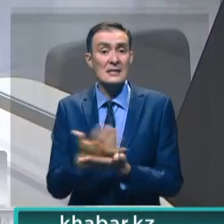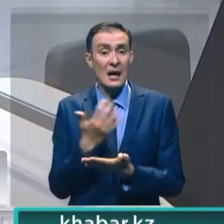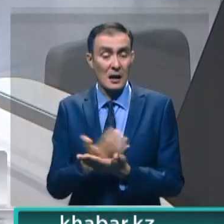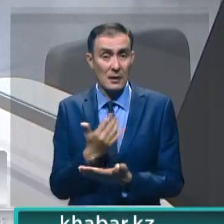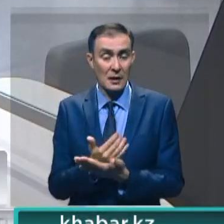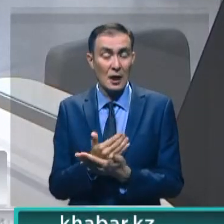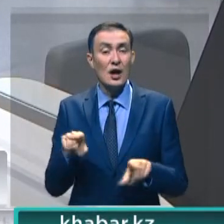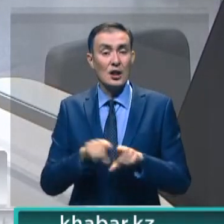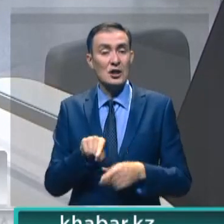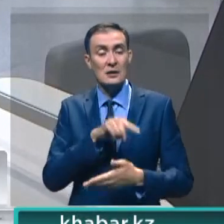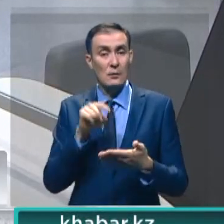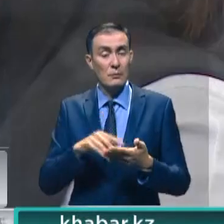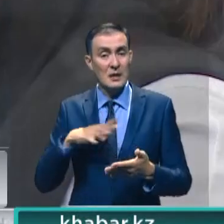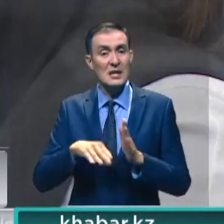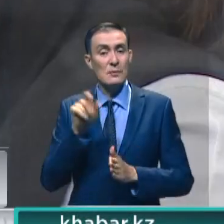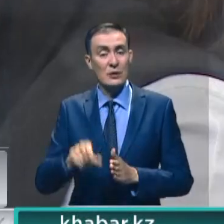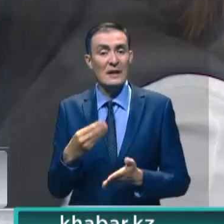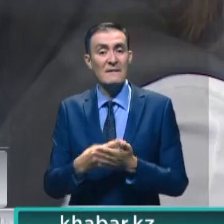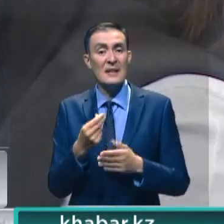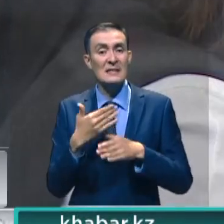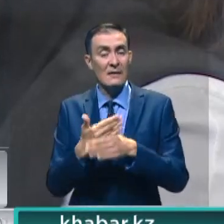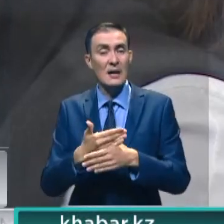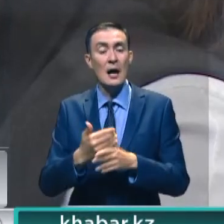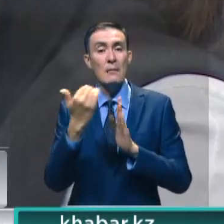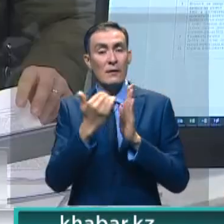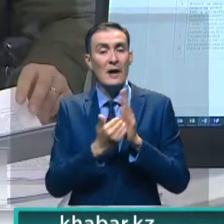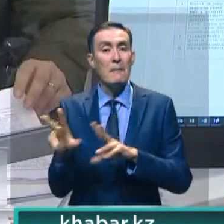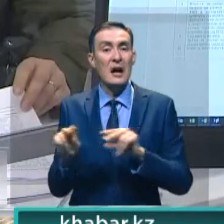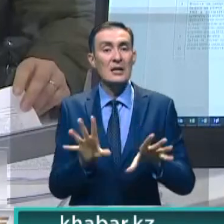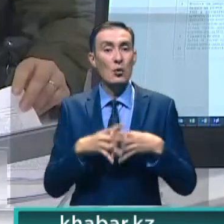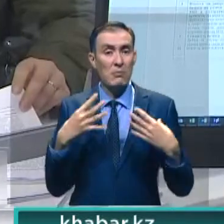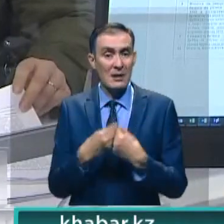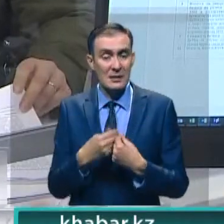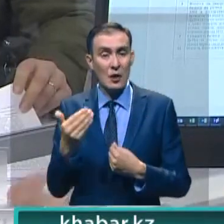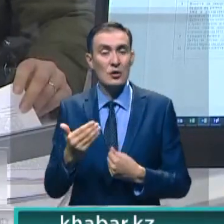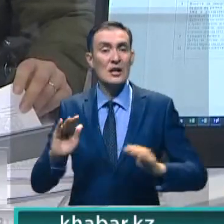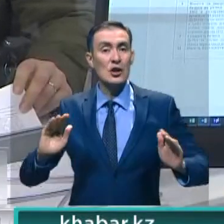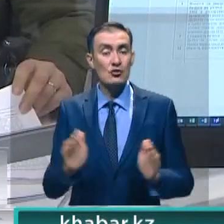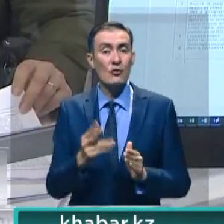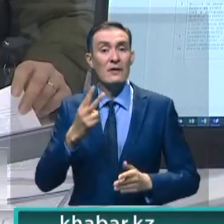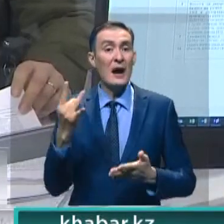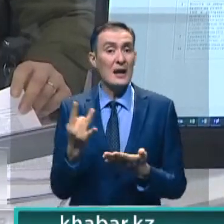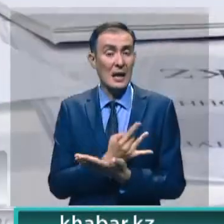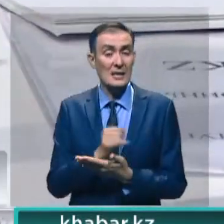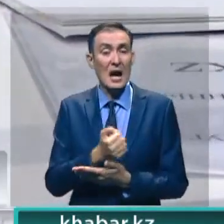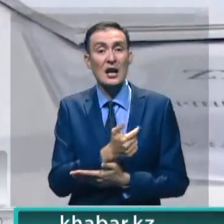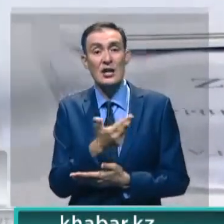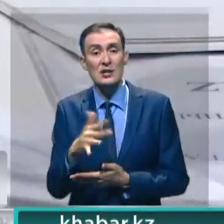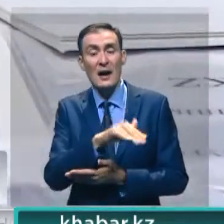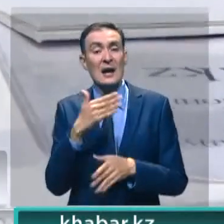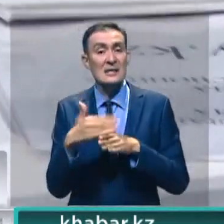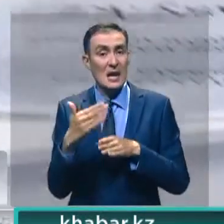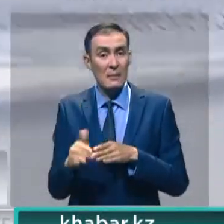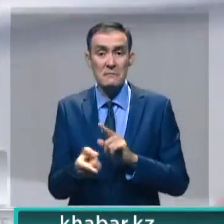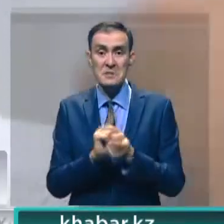заработок. Затронула депутат и финансирование программы «Бахты от Басы». Оно сокращено почти в два раза, а количество займов